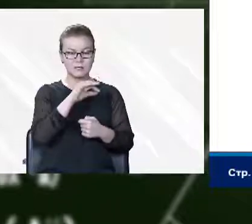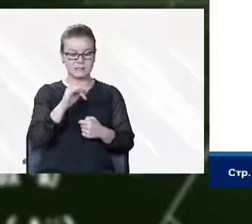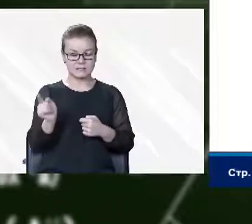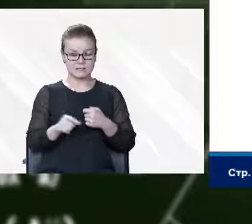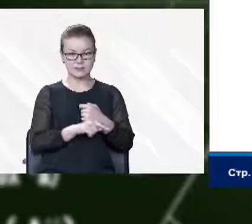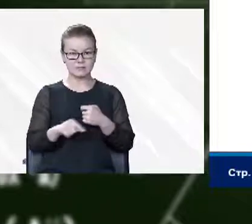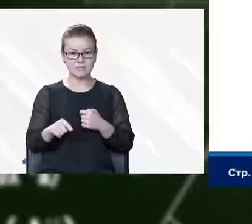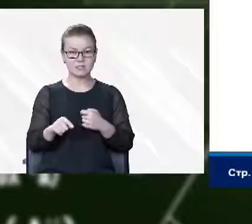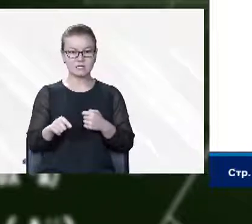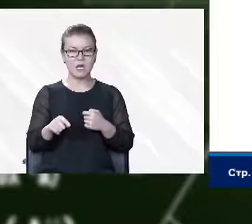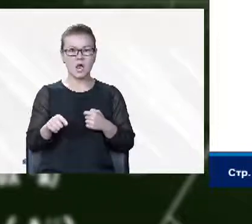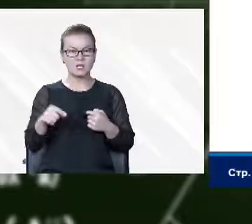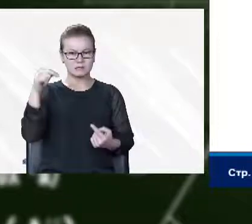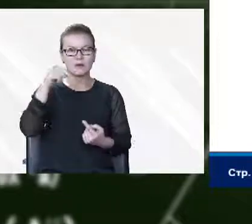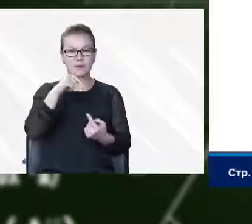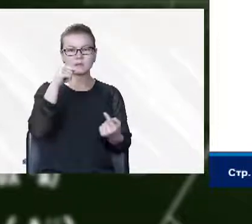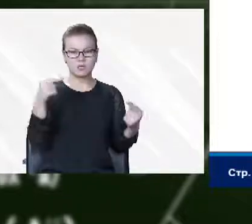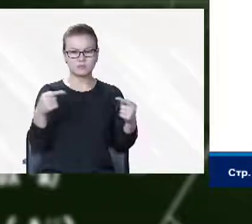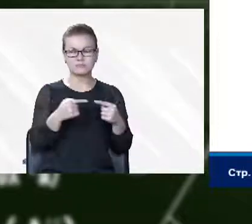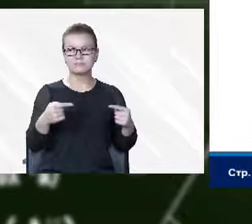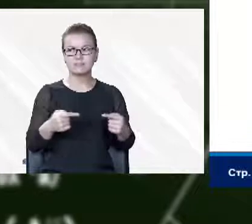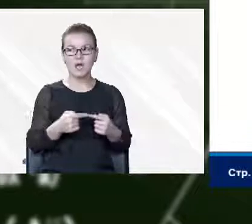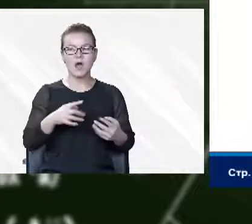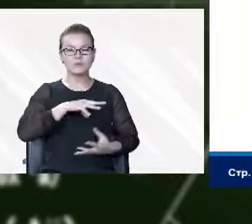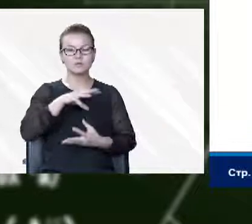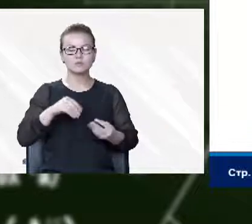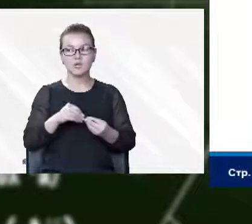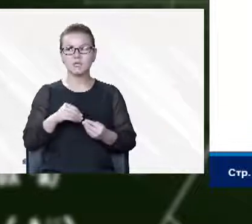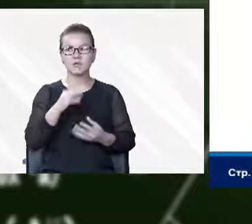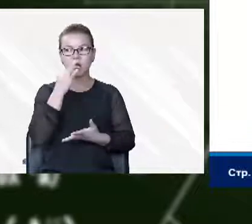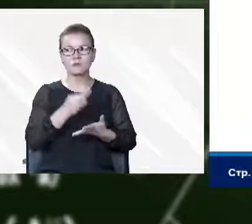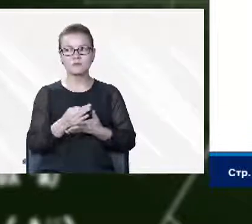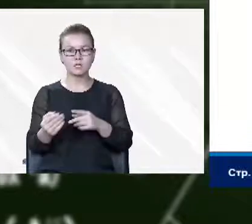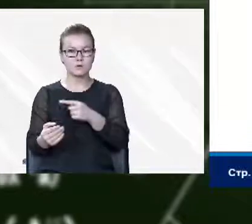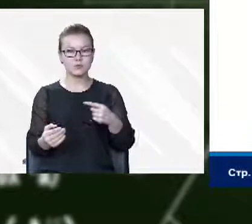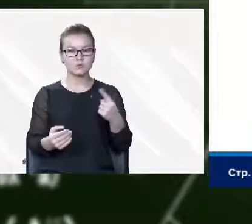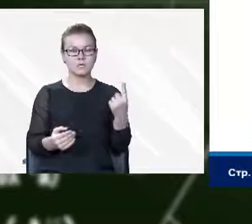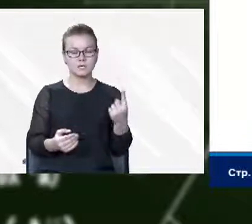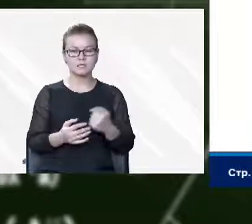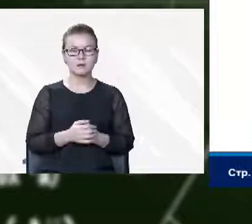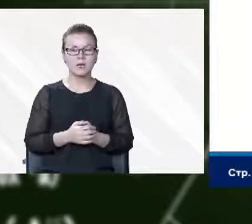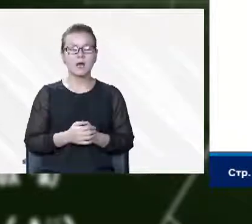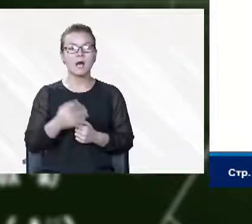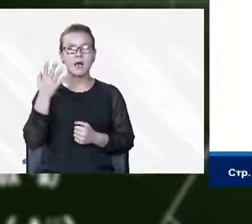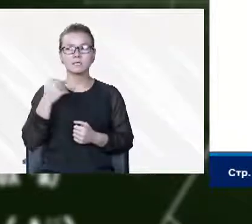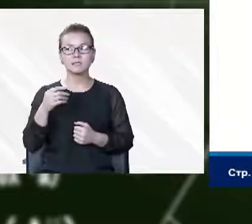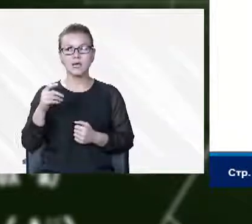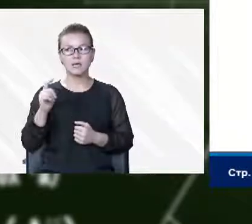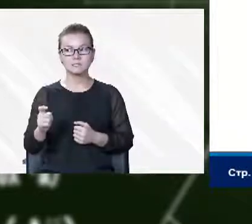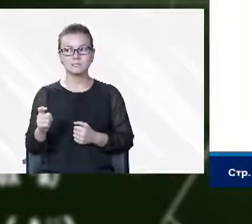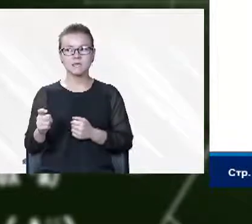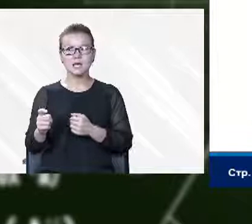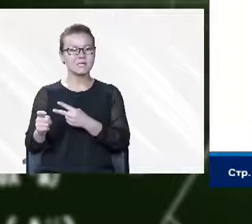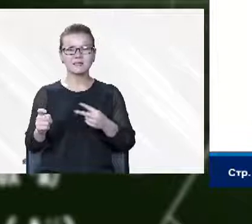знаменатель совпадают. В результате получаем в ответе минус 1 при х не равном